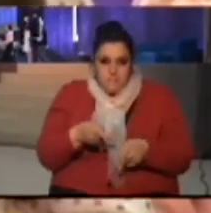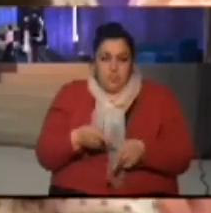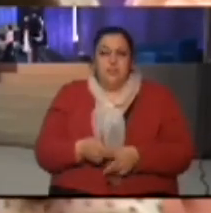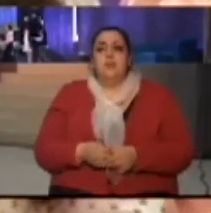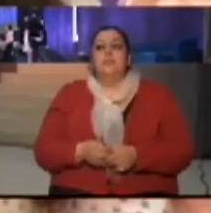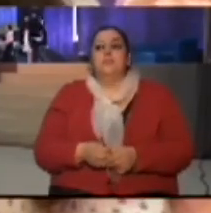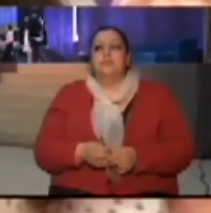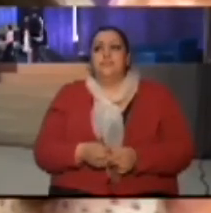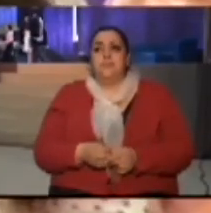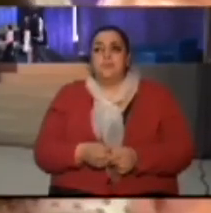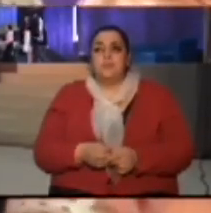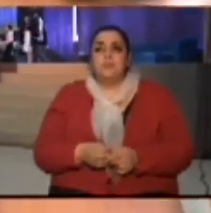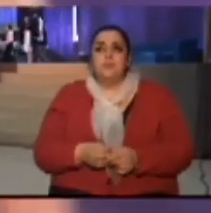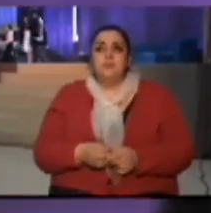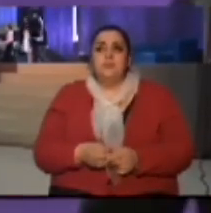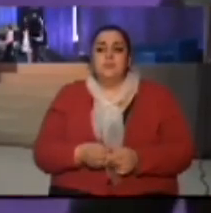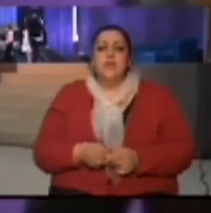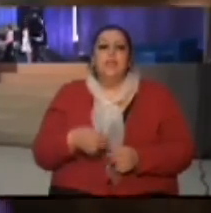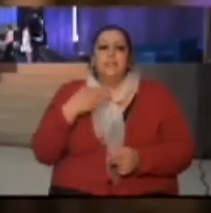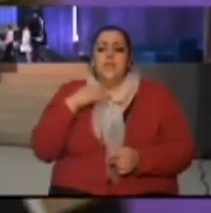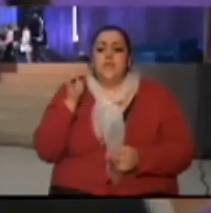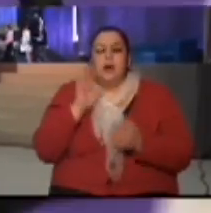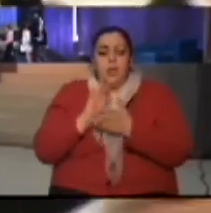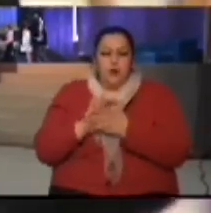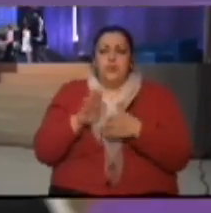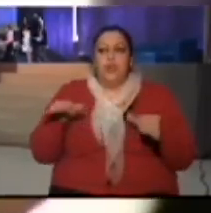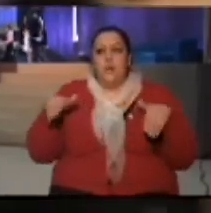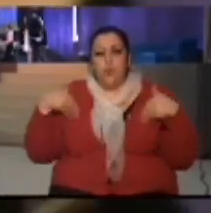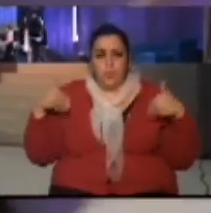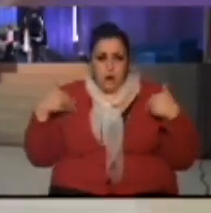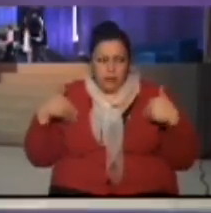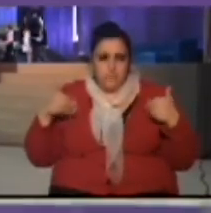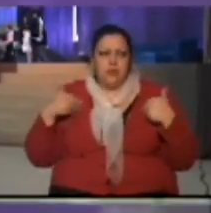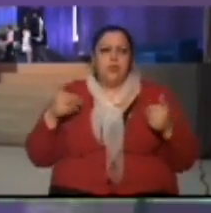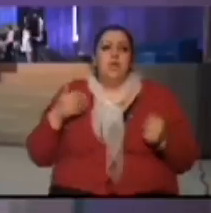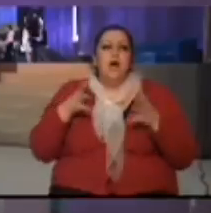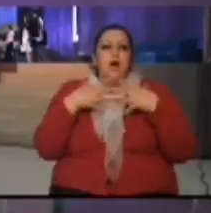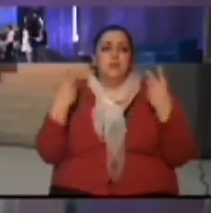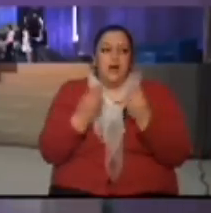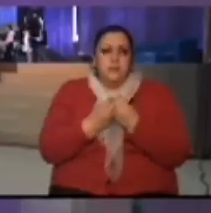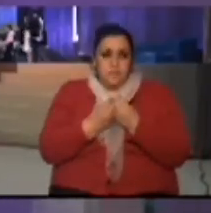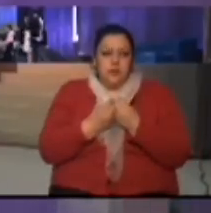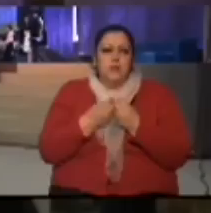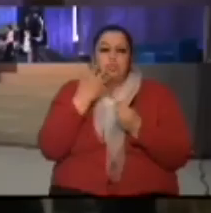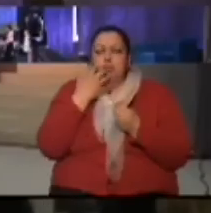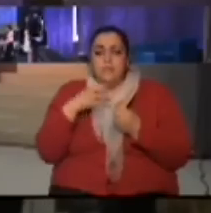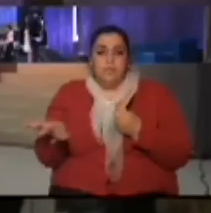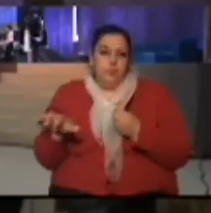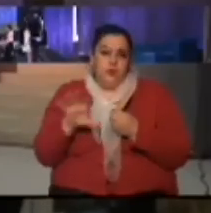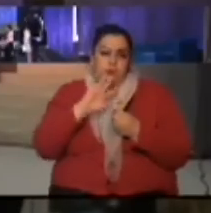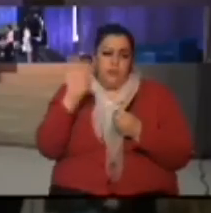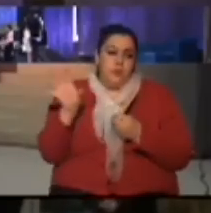այնպես, որ մենք կորցնենք այն մեր խաղաղությունը, այն մեր ուրախությունը, այն ընտանեկան ջեր մթնոլորտը, ամեն